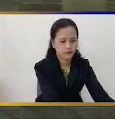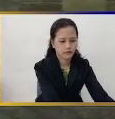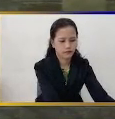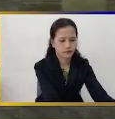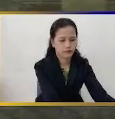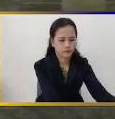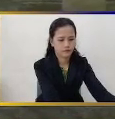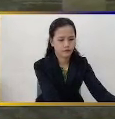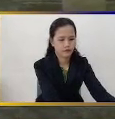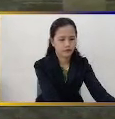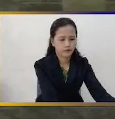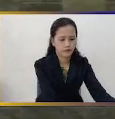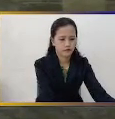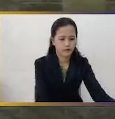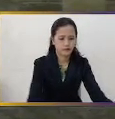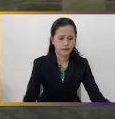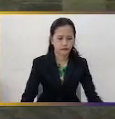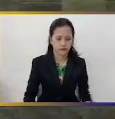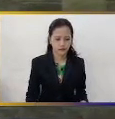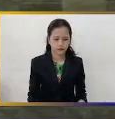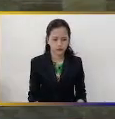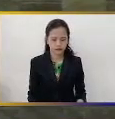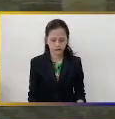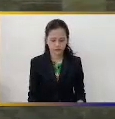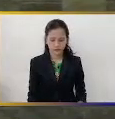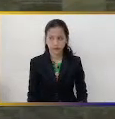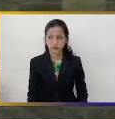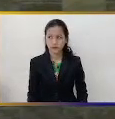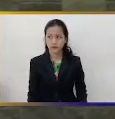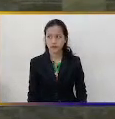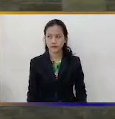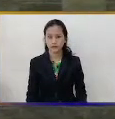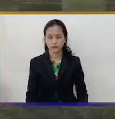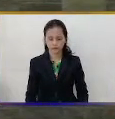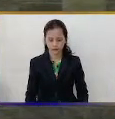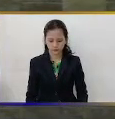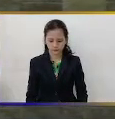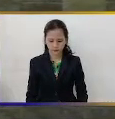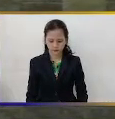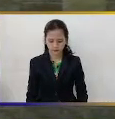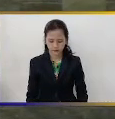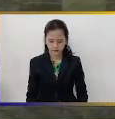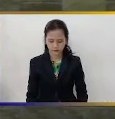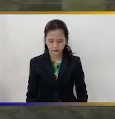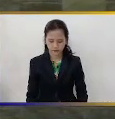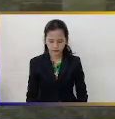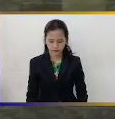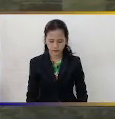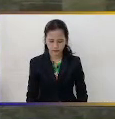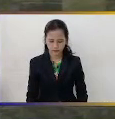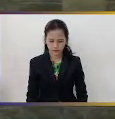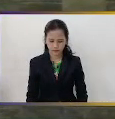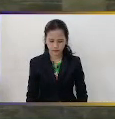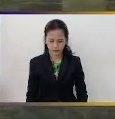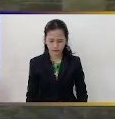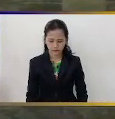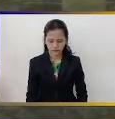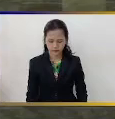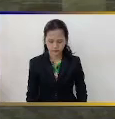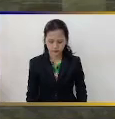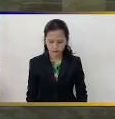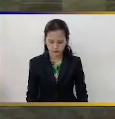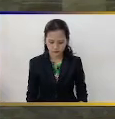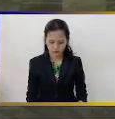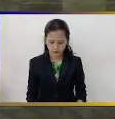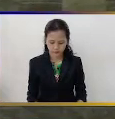justly, and to love mercy, and to walk humbly with thy God. Mamaya po, pag naintindihan po